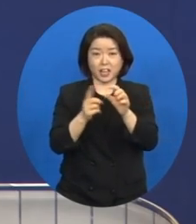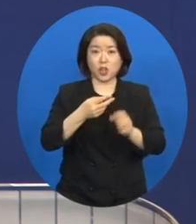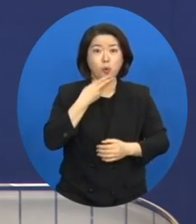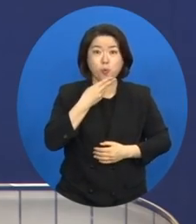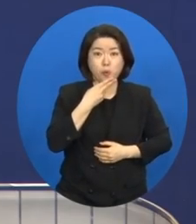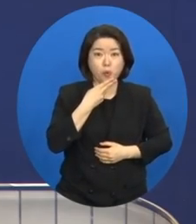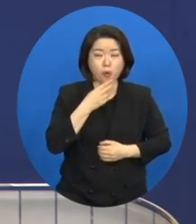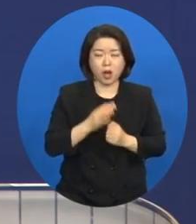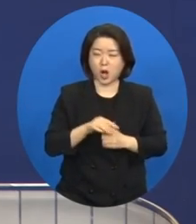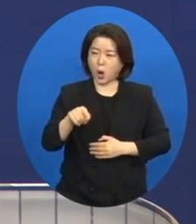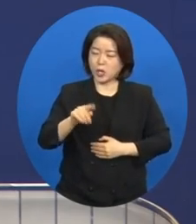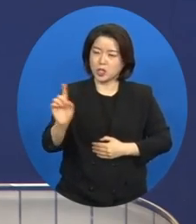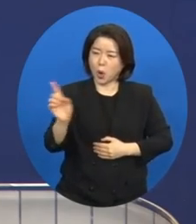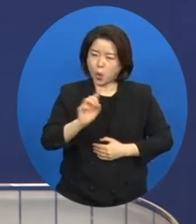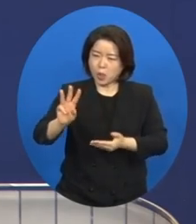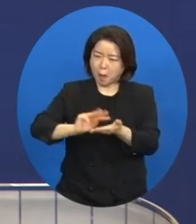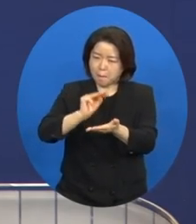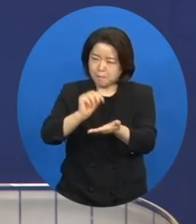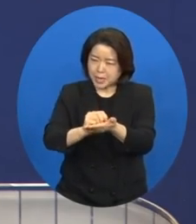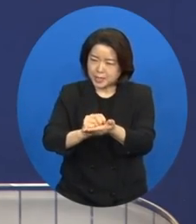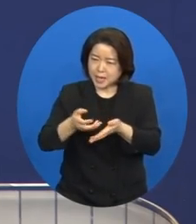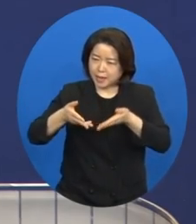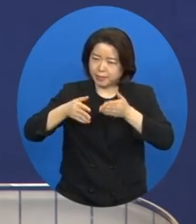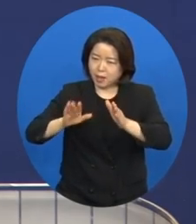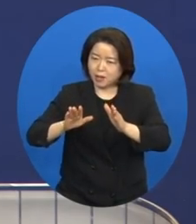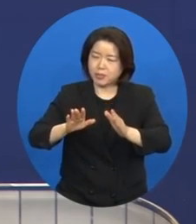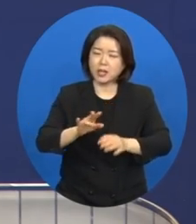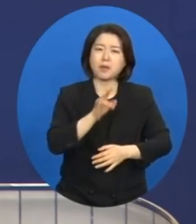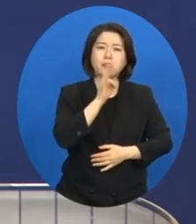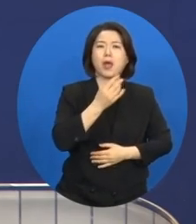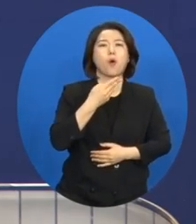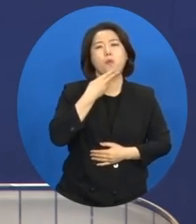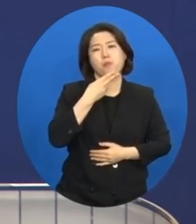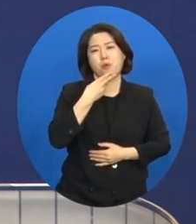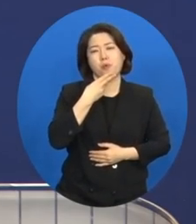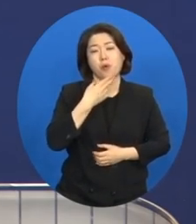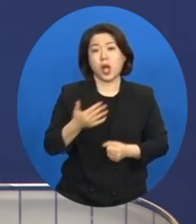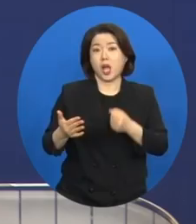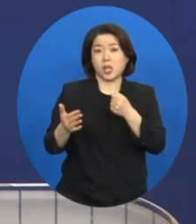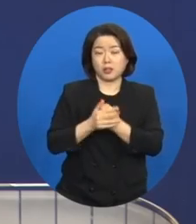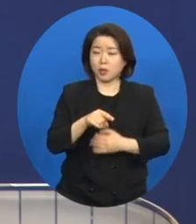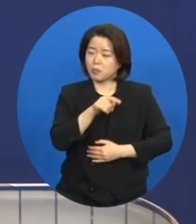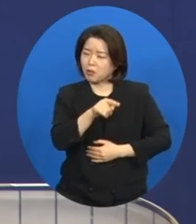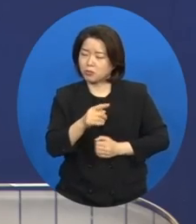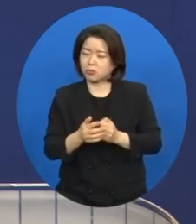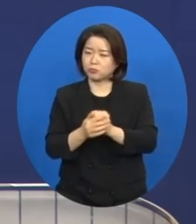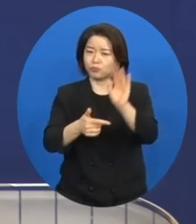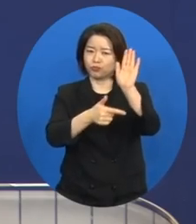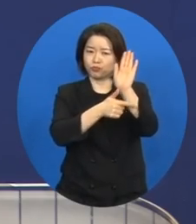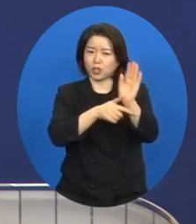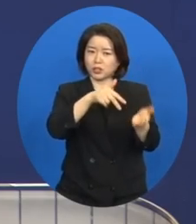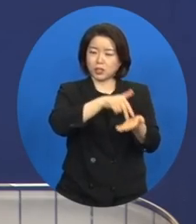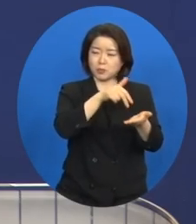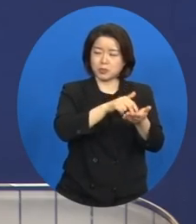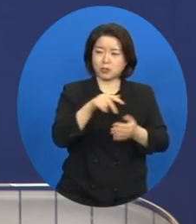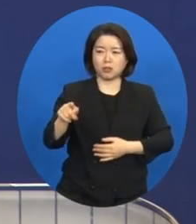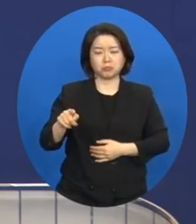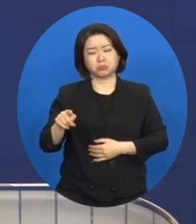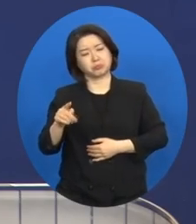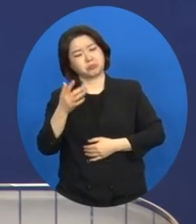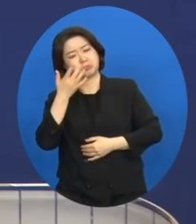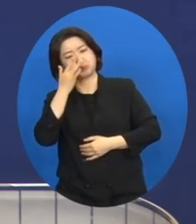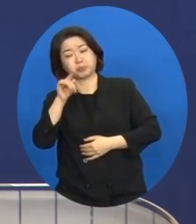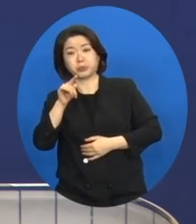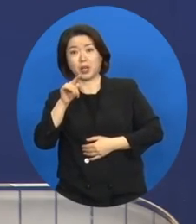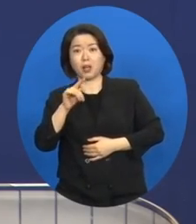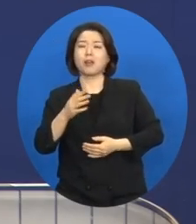어떠한 메시아도 태어날 것이라는 예언이 없었습니다. 그러니까 지금 이런 나다나엘의 이런 냉소적인 반응은 굉장히